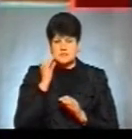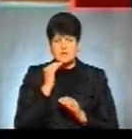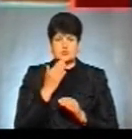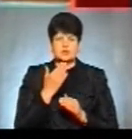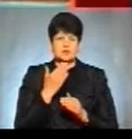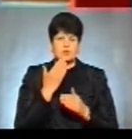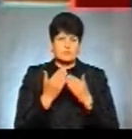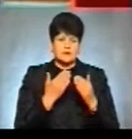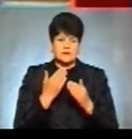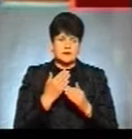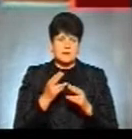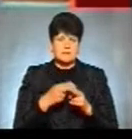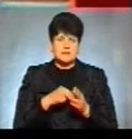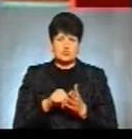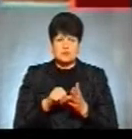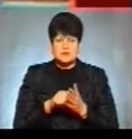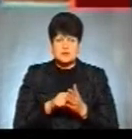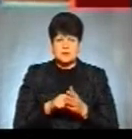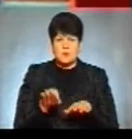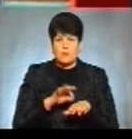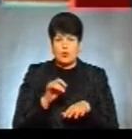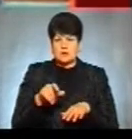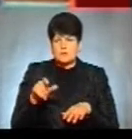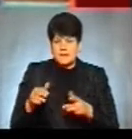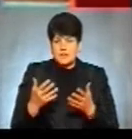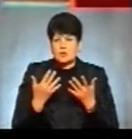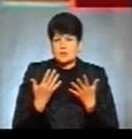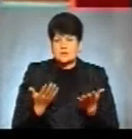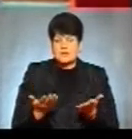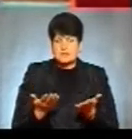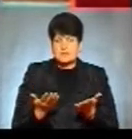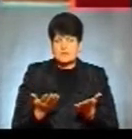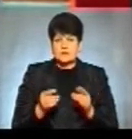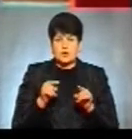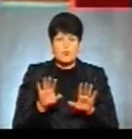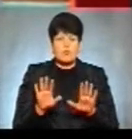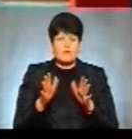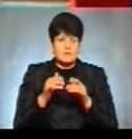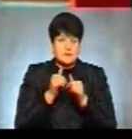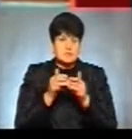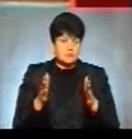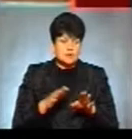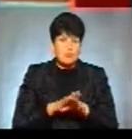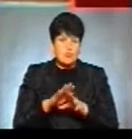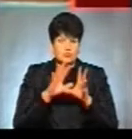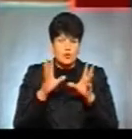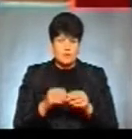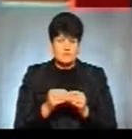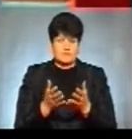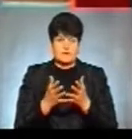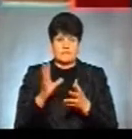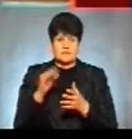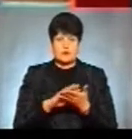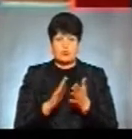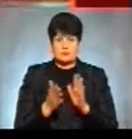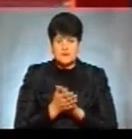без участі потерпілих є неможливим, оскільки в такому випадку ми не зможемо в повному обсязі з'ясувати всі обставини